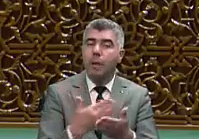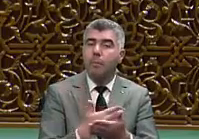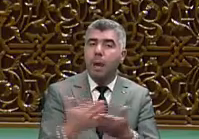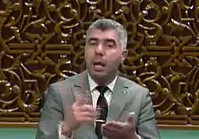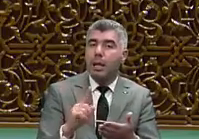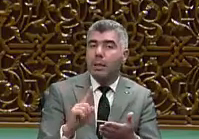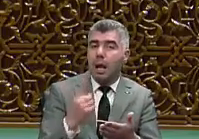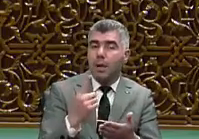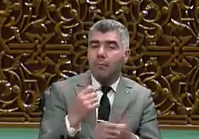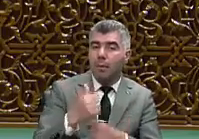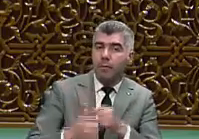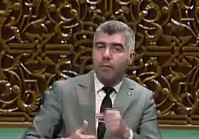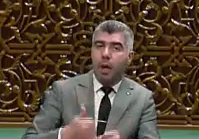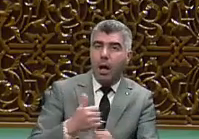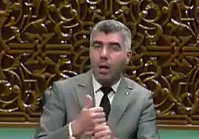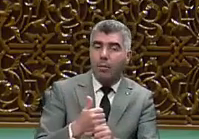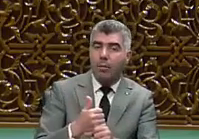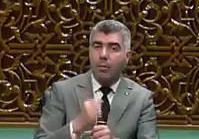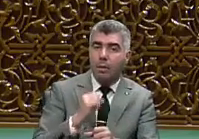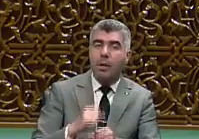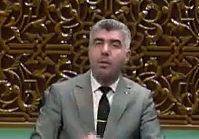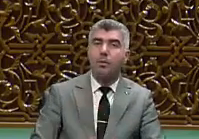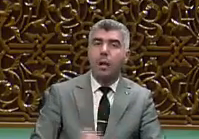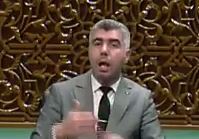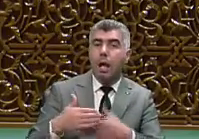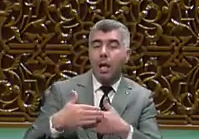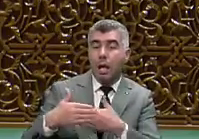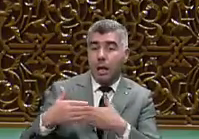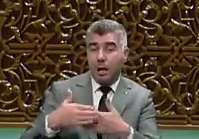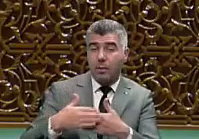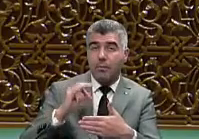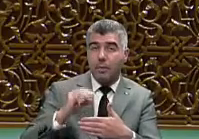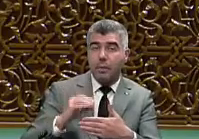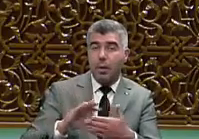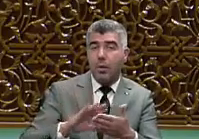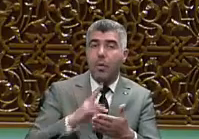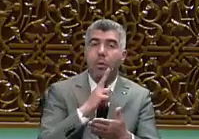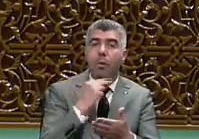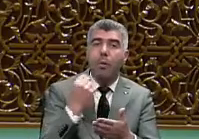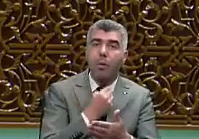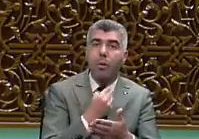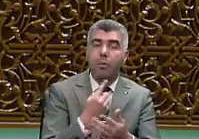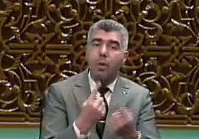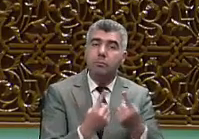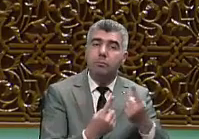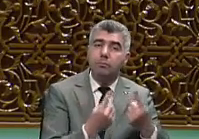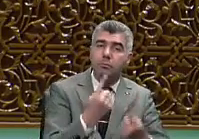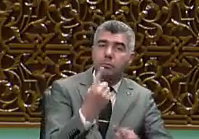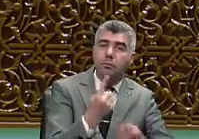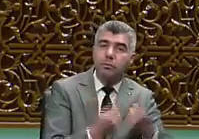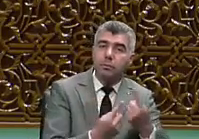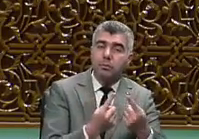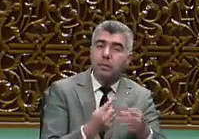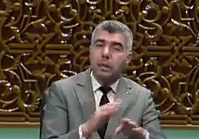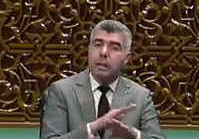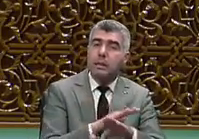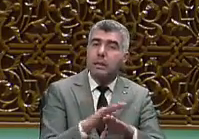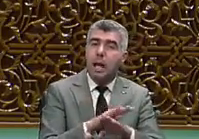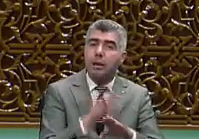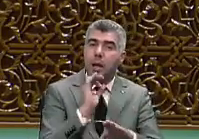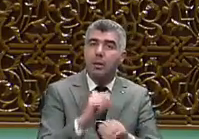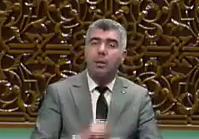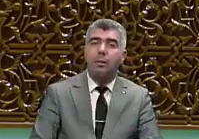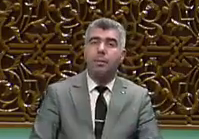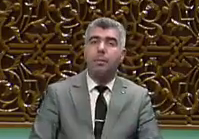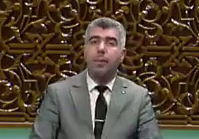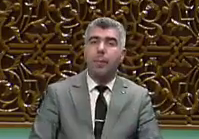13 مليار درهم سنويا، وكان قاب قوسين أو أدنى من توقيع اتفاق في نهاية الولاية الحكومية لولا بعض الحسابات السياسية الضيقة،